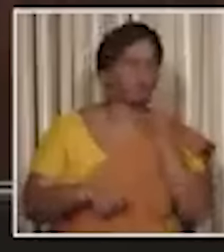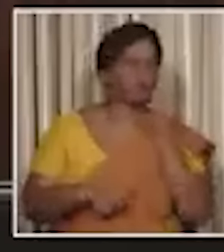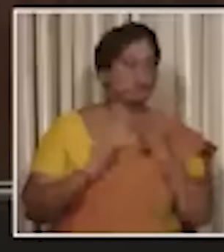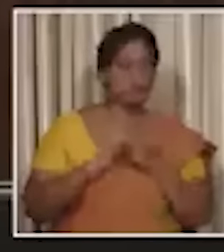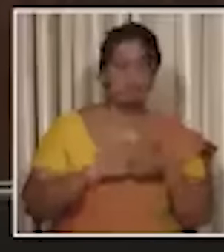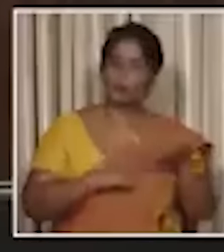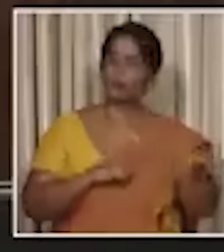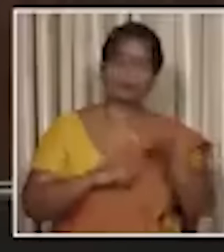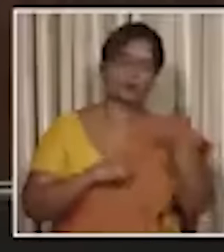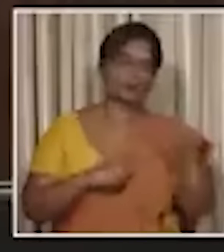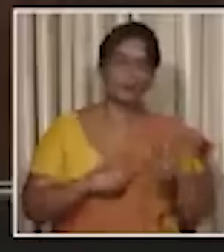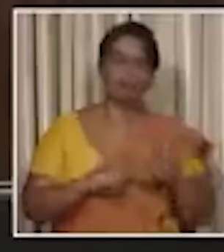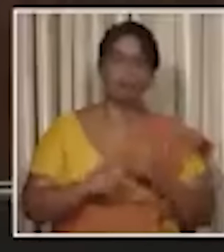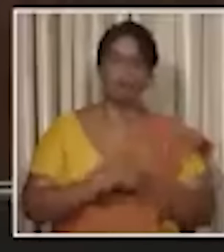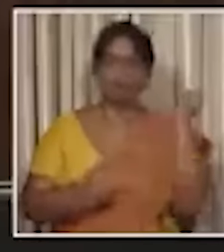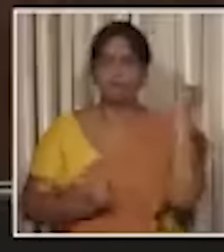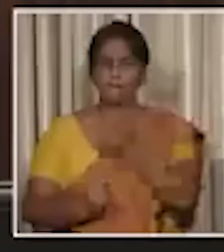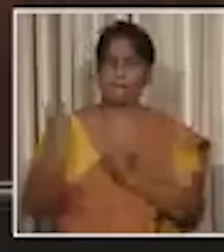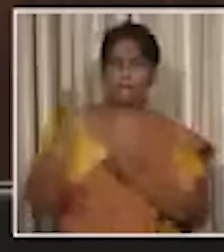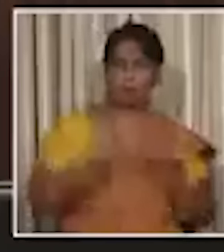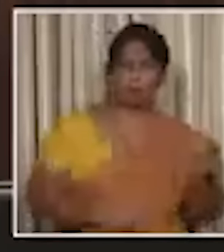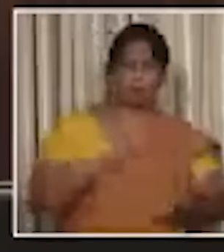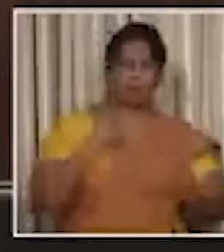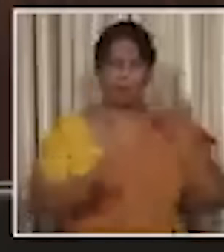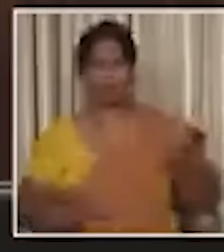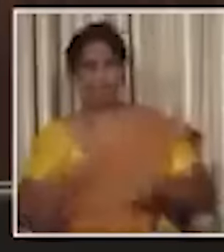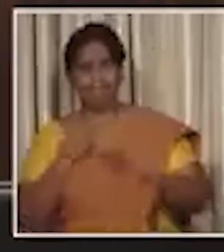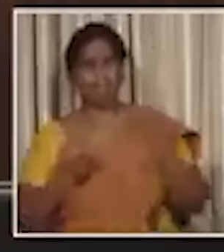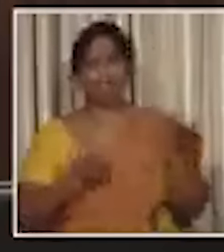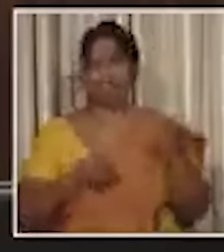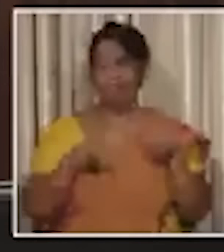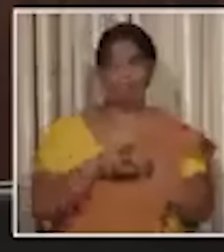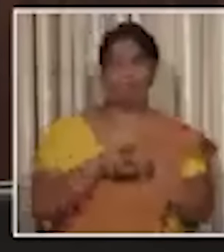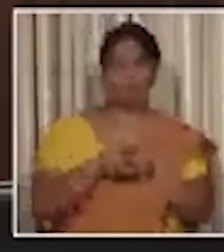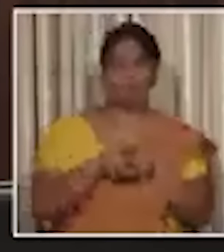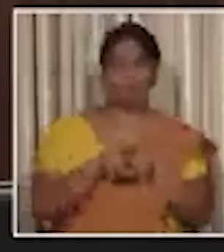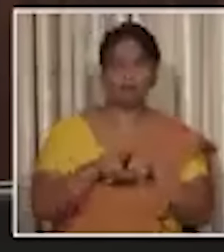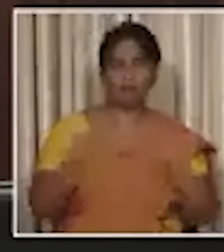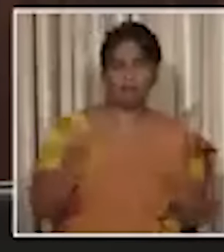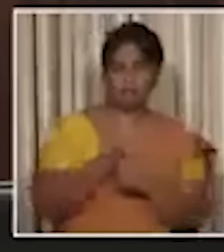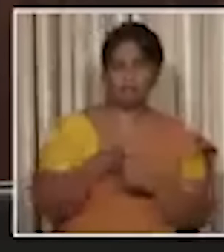துறையை நாட்டுக்கு வெளியில் கொண்டு செல்ல வேண்டிய நிலைப்பாடு தேவைப்பாடு எமக்கு இருக்கின்றது. அதே போல எமது